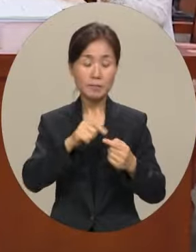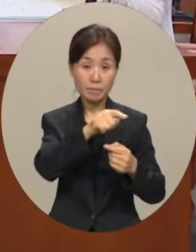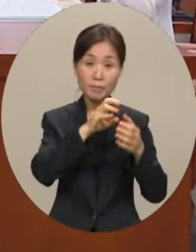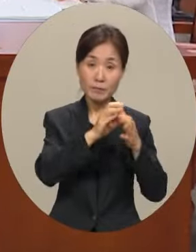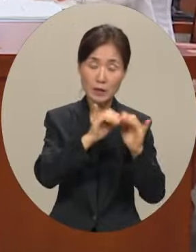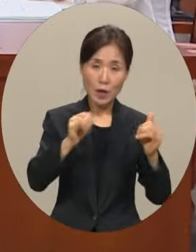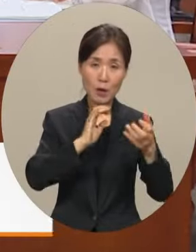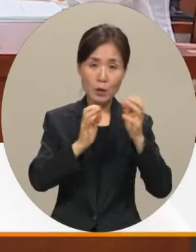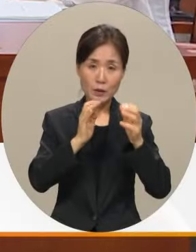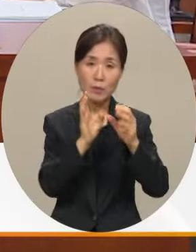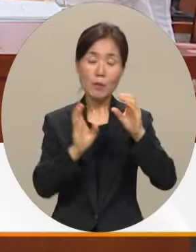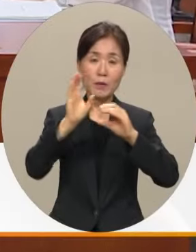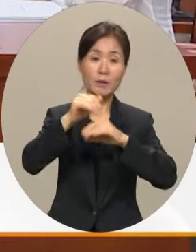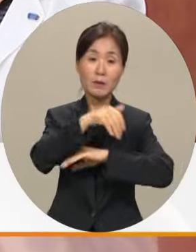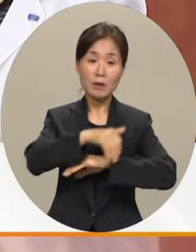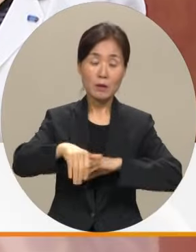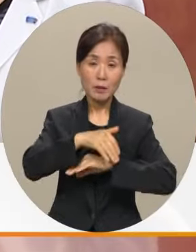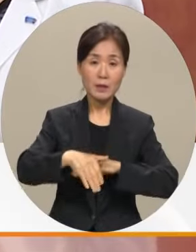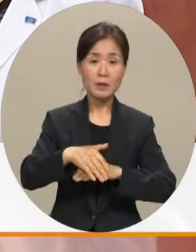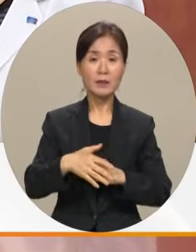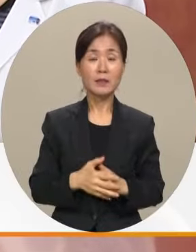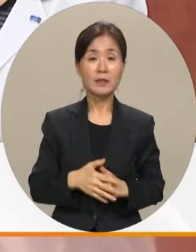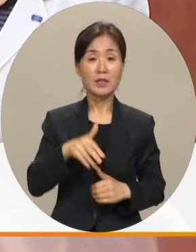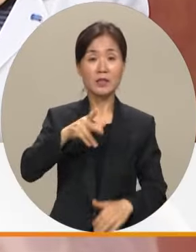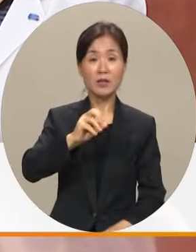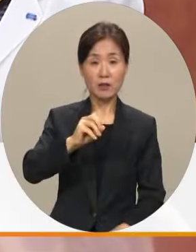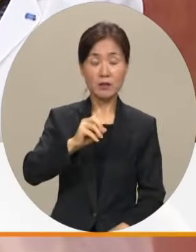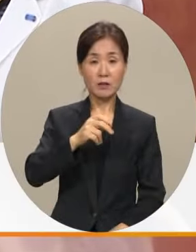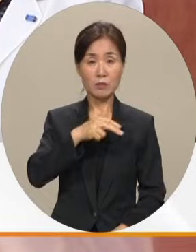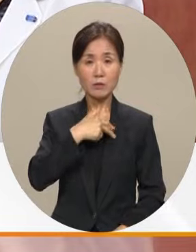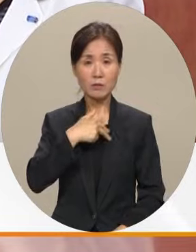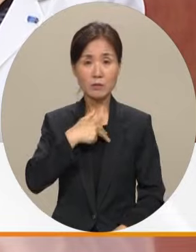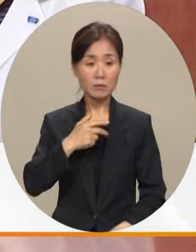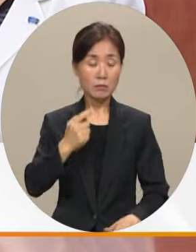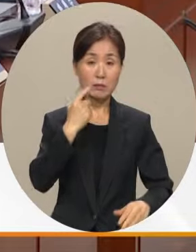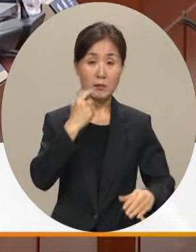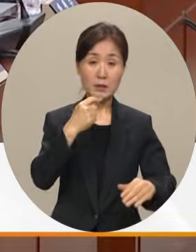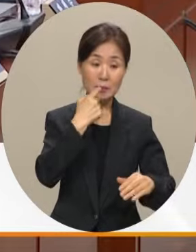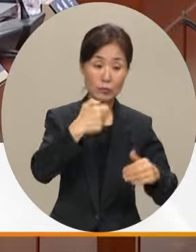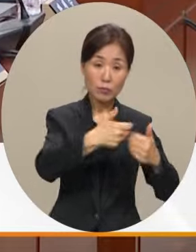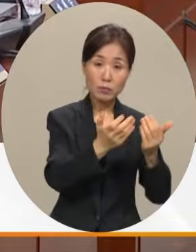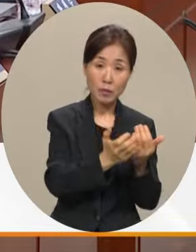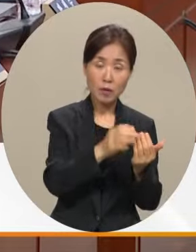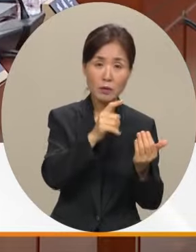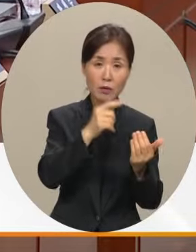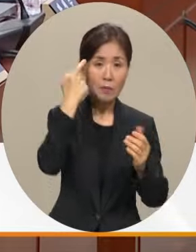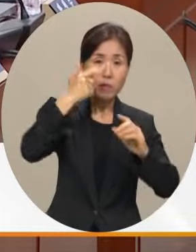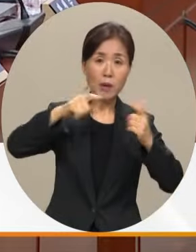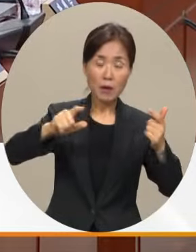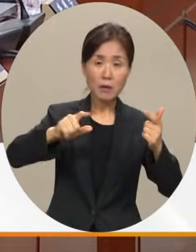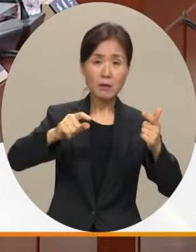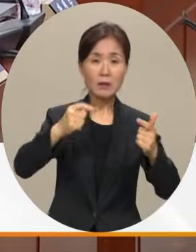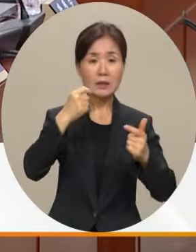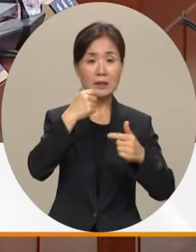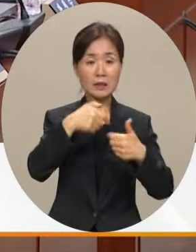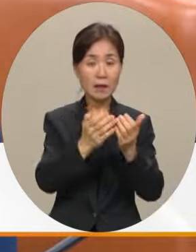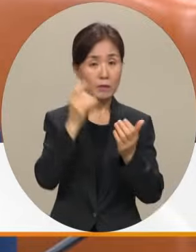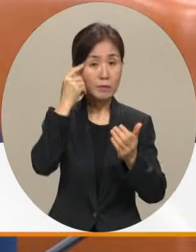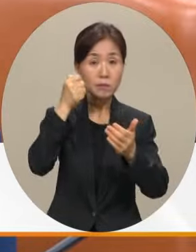더불어민주당 정책위 관계자는 당내 의원끼리 이견이 있으면 어떻게 당론화할 수 있겠느냐며 교육위원회와 복지위원회